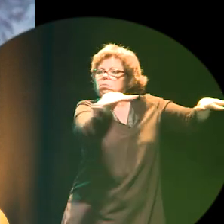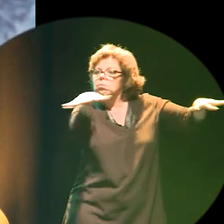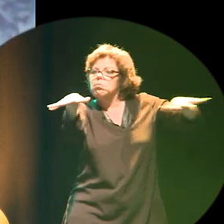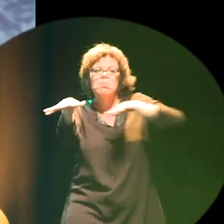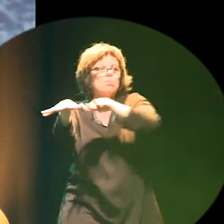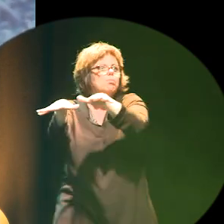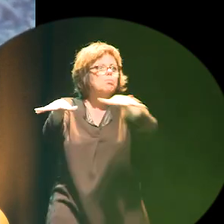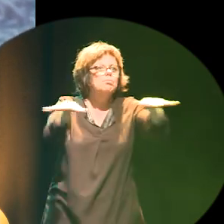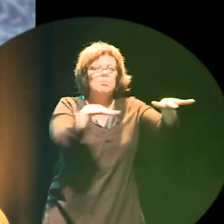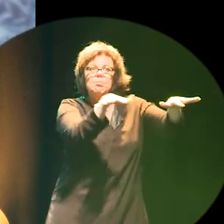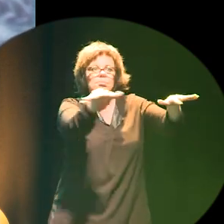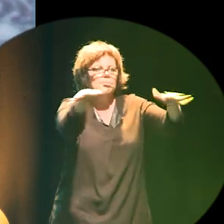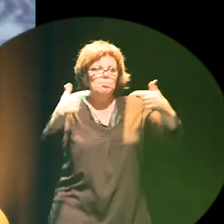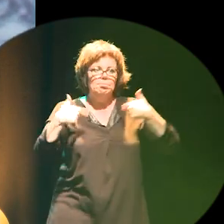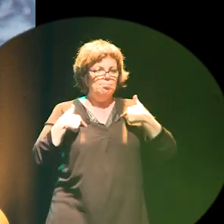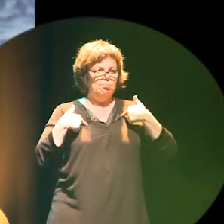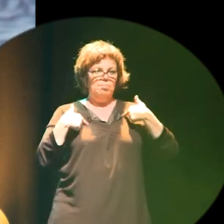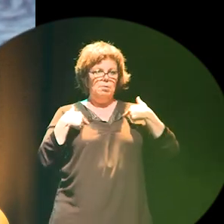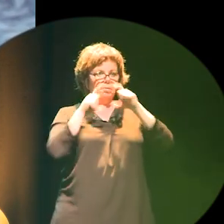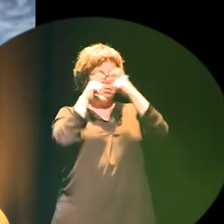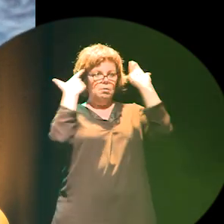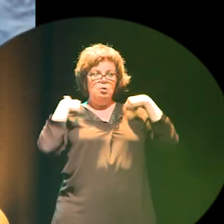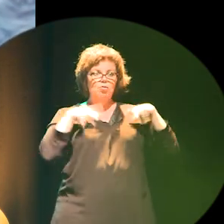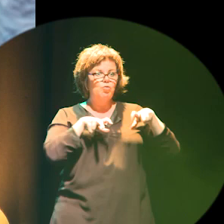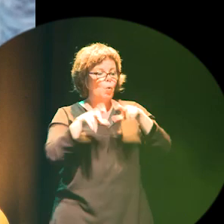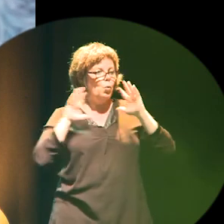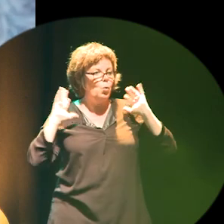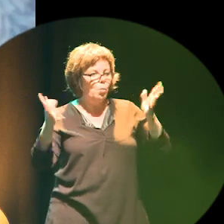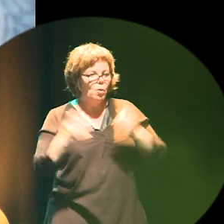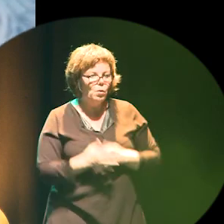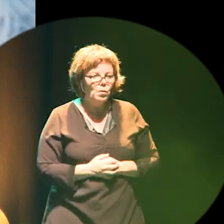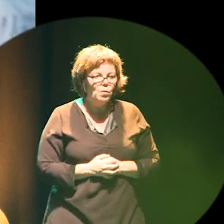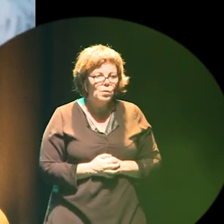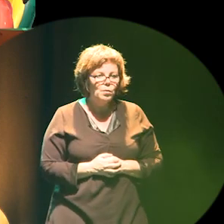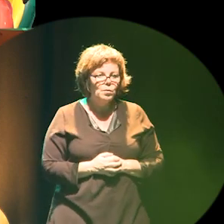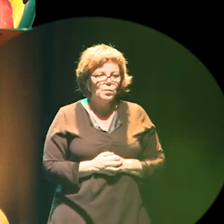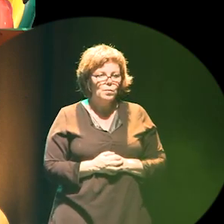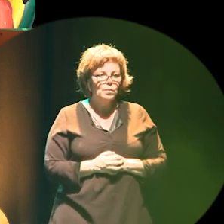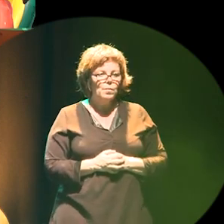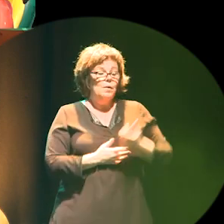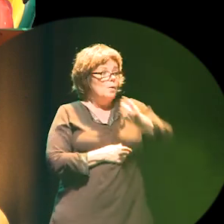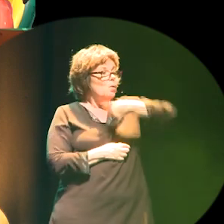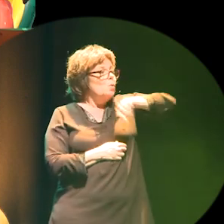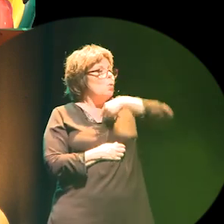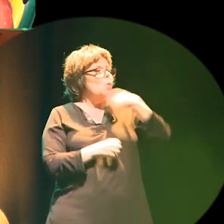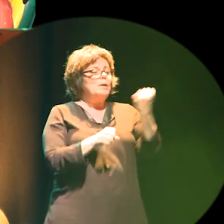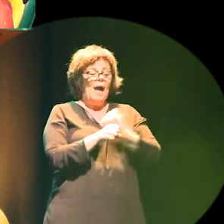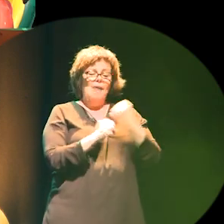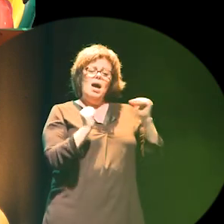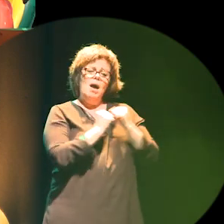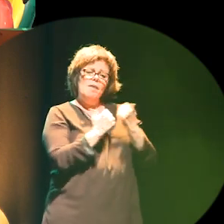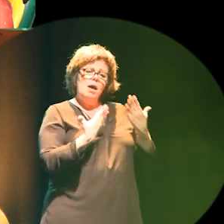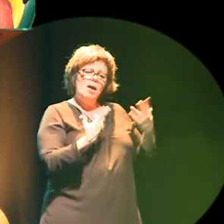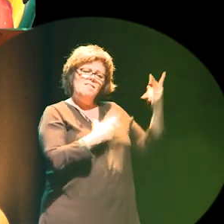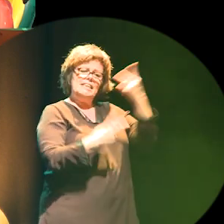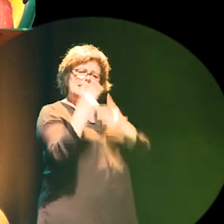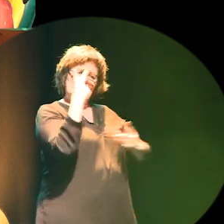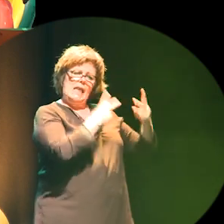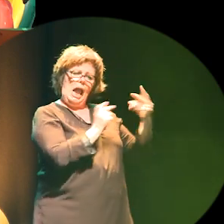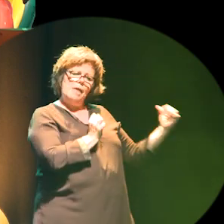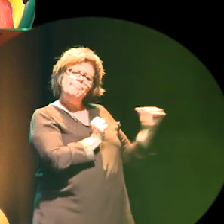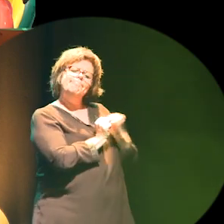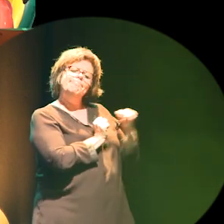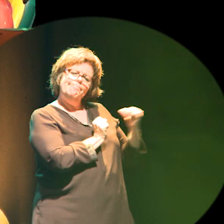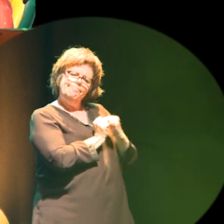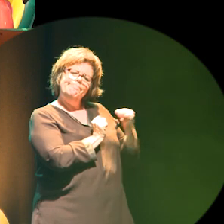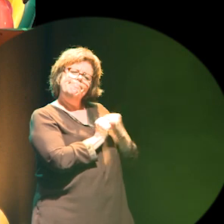présentes dans ce tourbillon. Et ne parlons pas de la colonne d'eau. Nous travaillons avec des physiciens de manière rapprochée